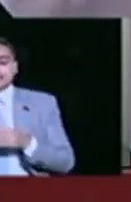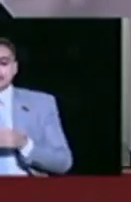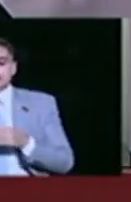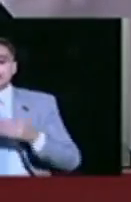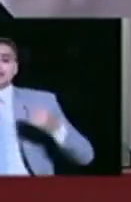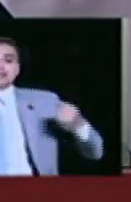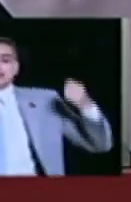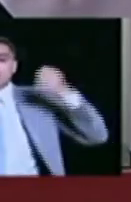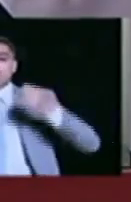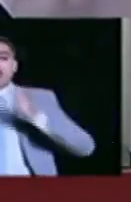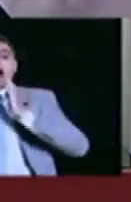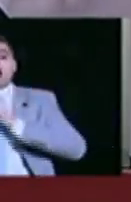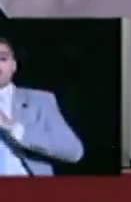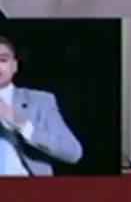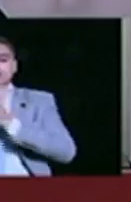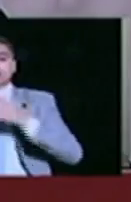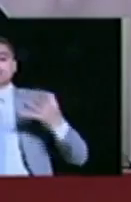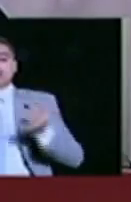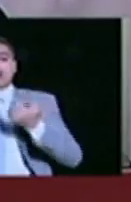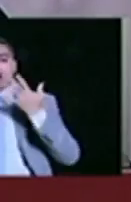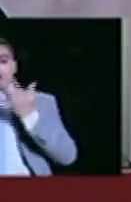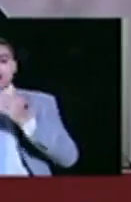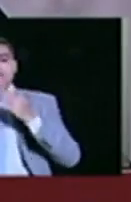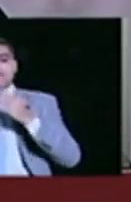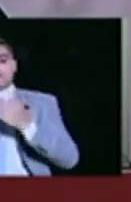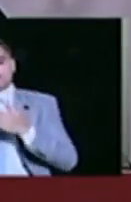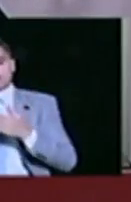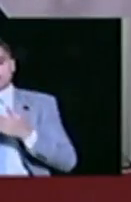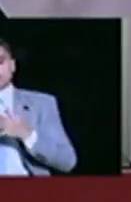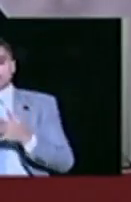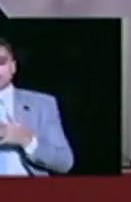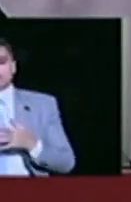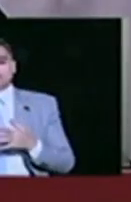تنفيذها يمكن تدخل في أرقام أكثر